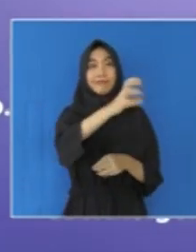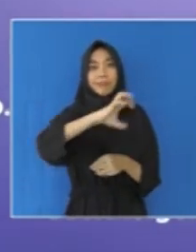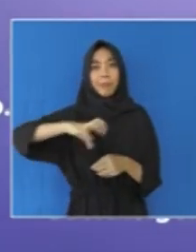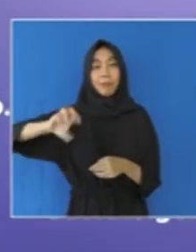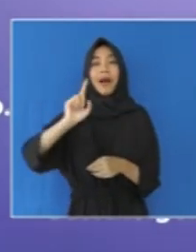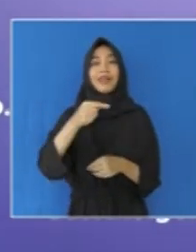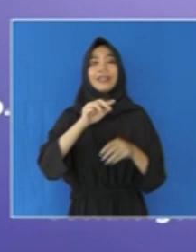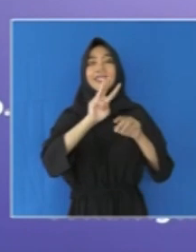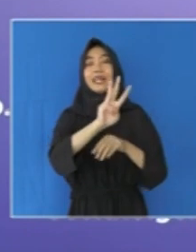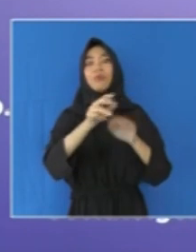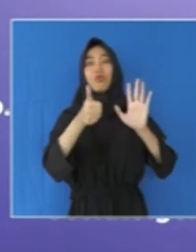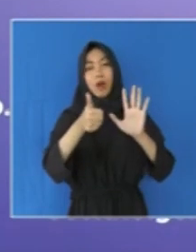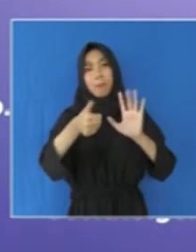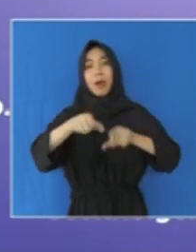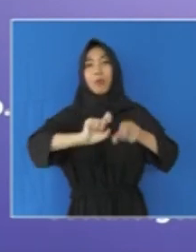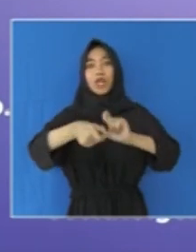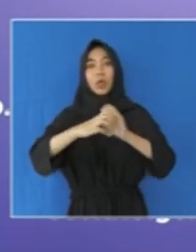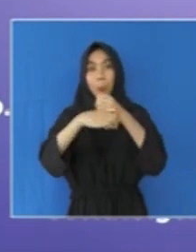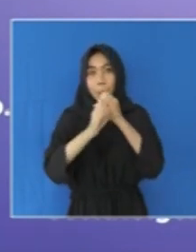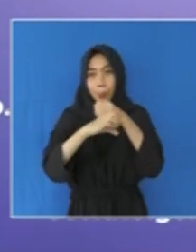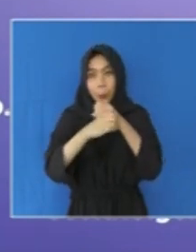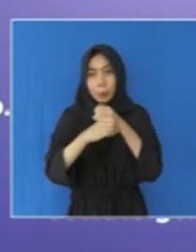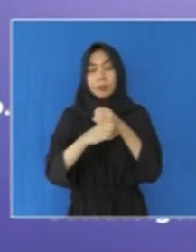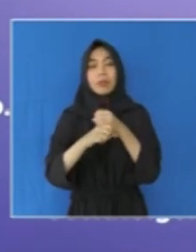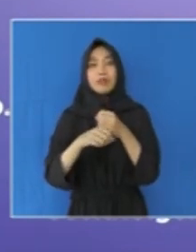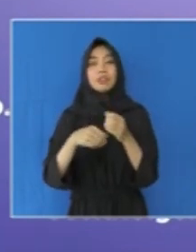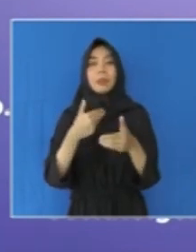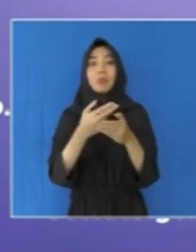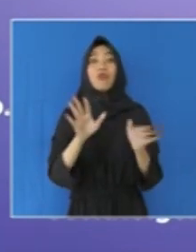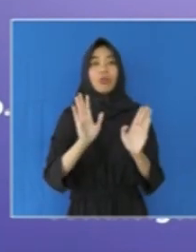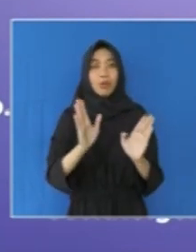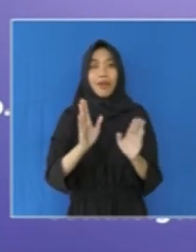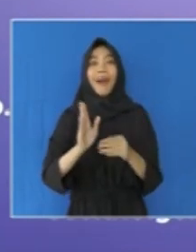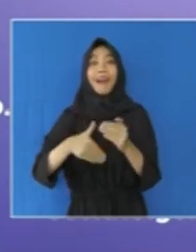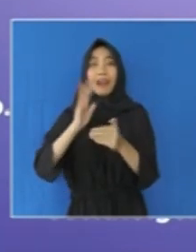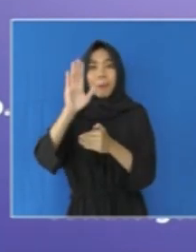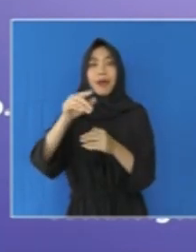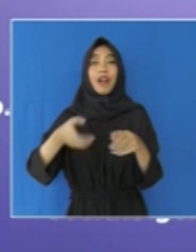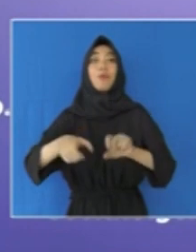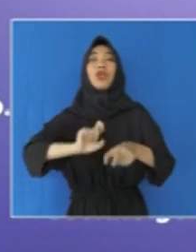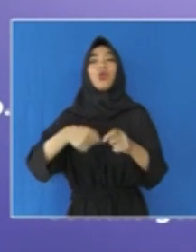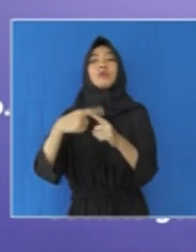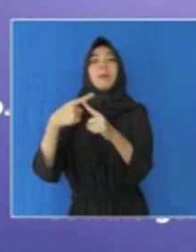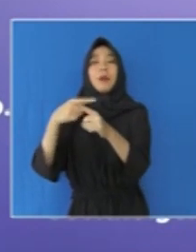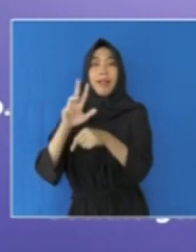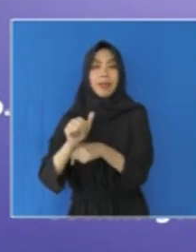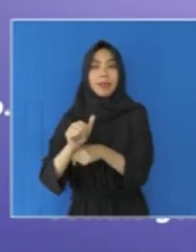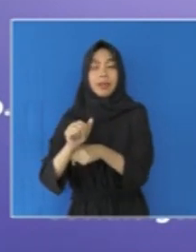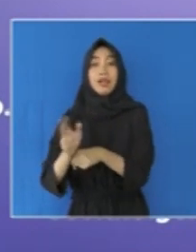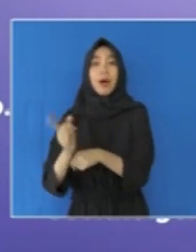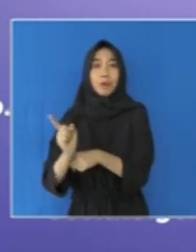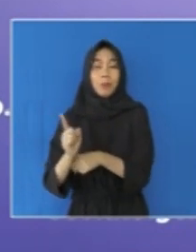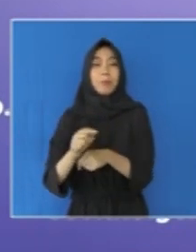dan kemudian hari ini setelah 12.00 akan menjadi lebih banyak lagi seiring dengan telah diterimanya